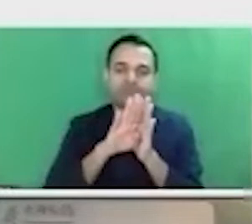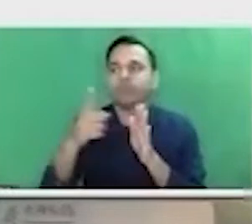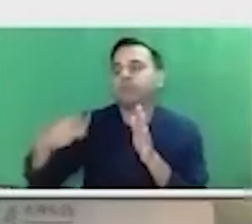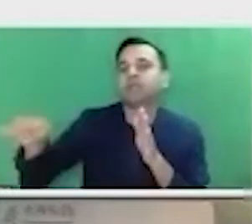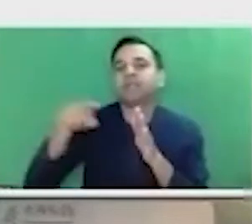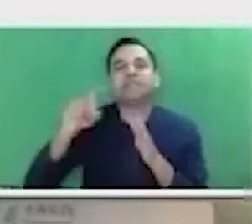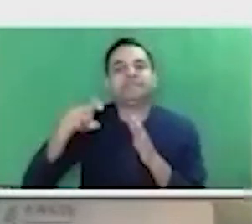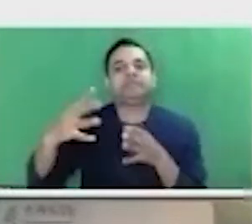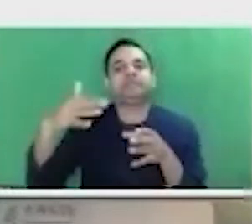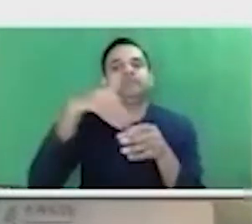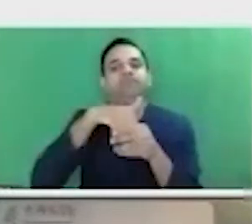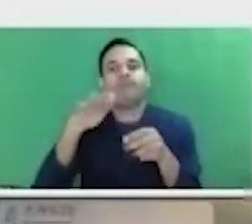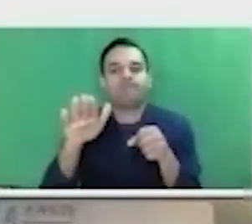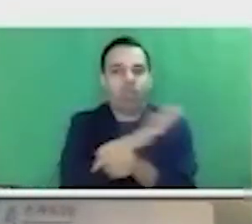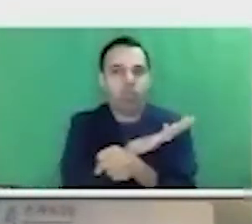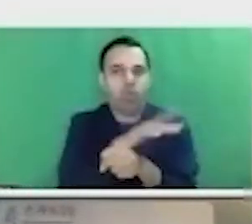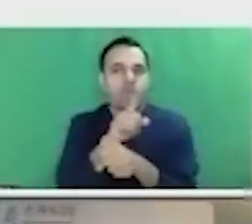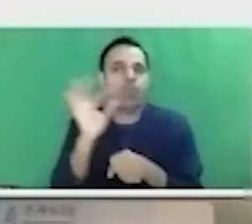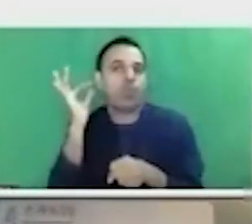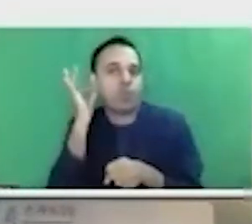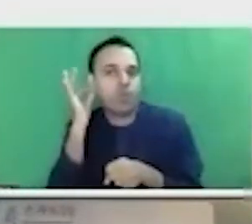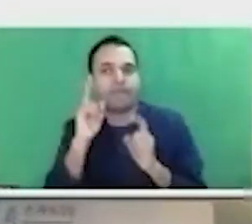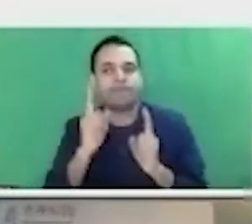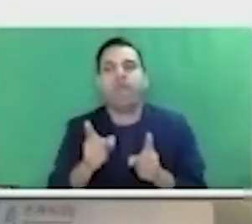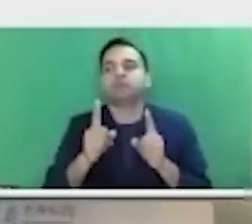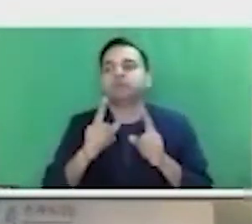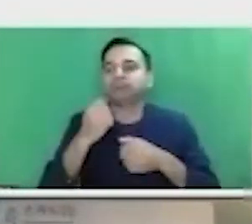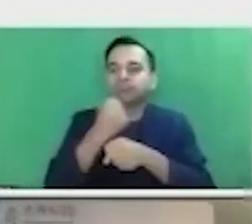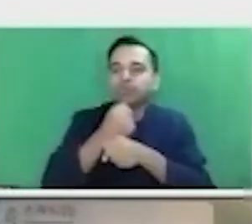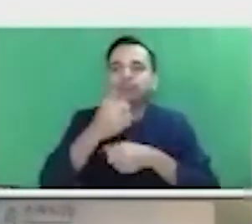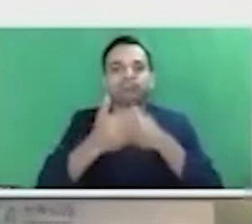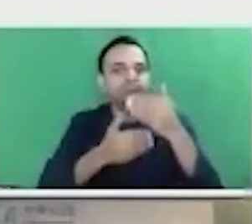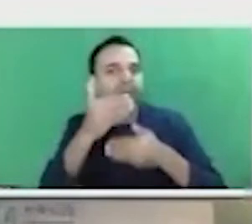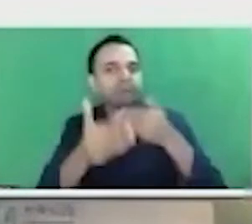وأيضا المشاركة في اتخاذ القرارات.